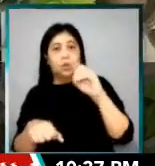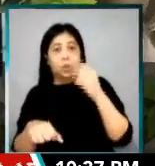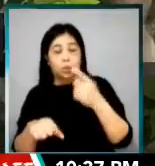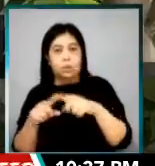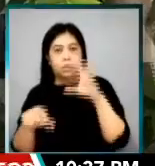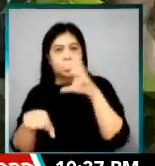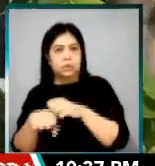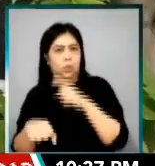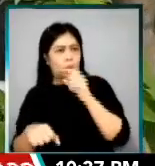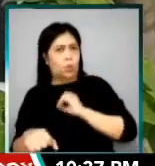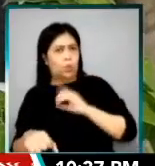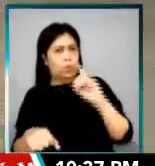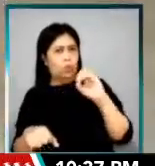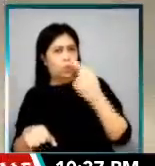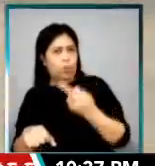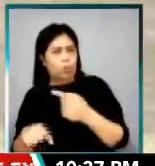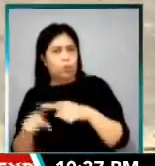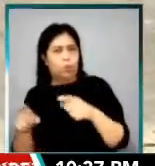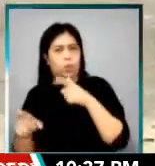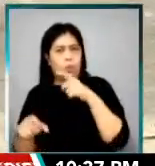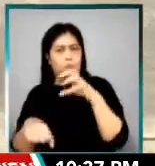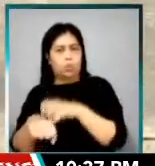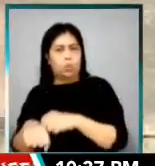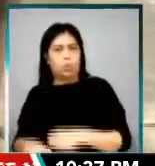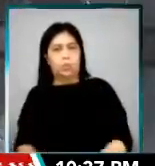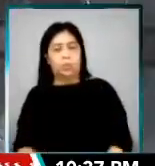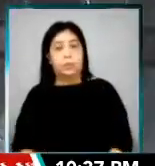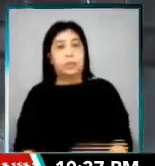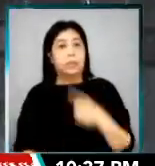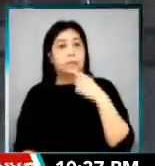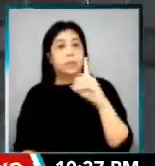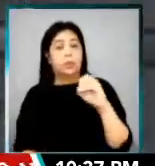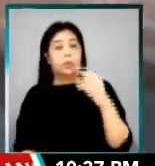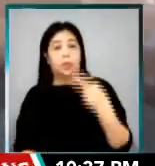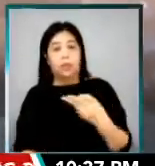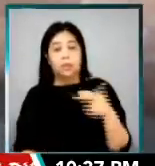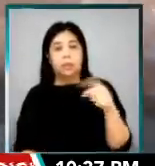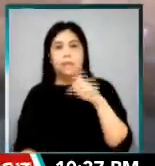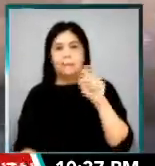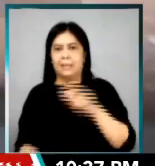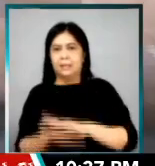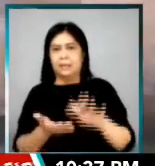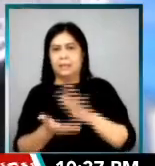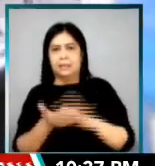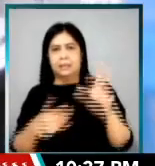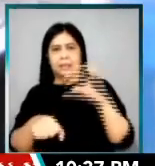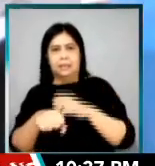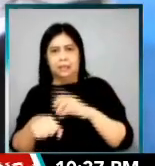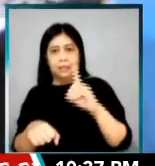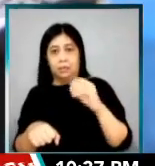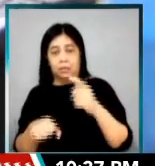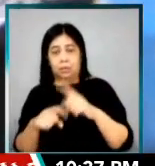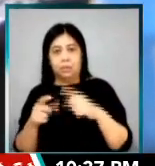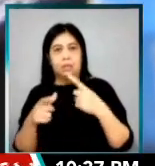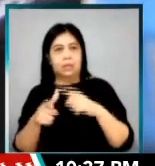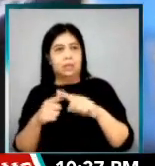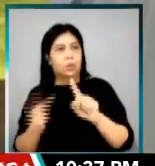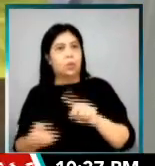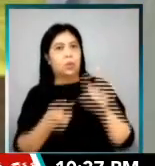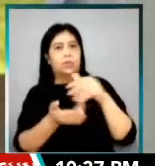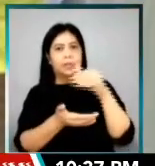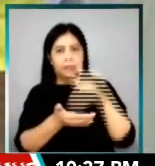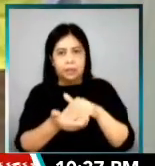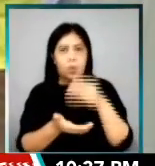ng asong kumagat kay Paul. Ayon sa DOH, dapat hugasang mabuti ang nakagat na bahagi saka magtungo sa center o ospital